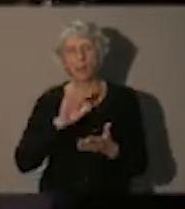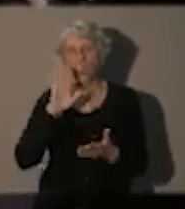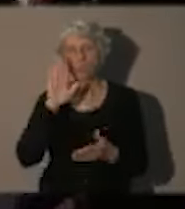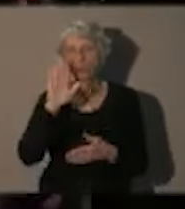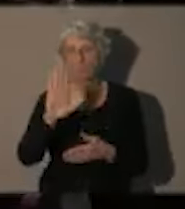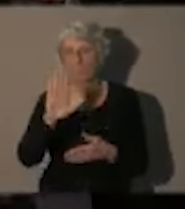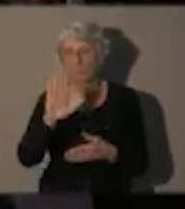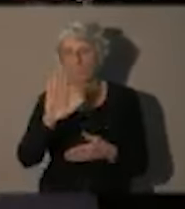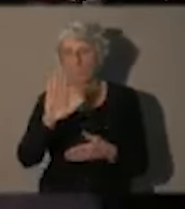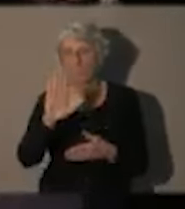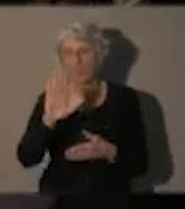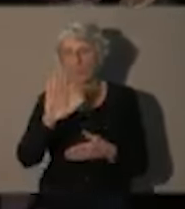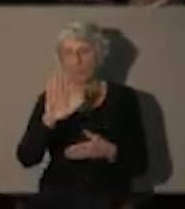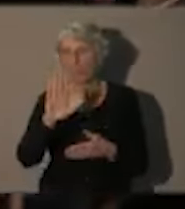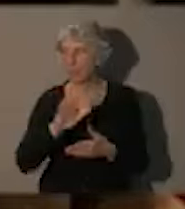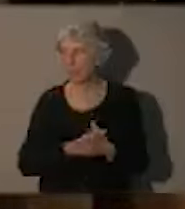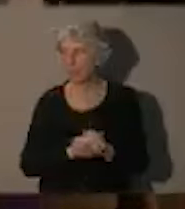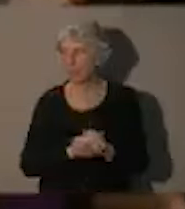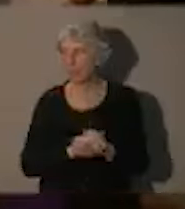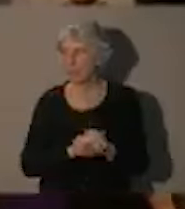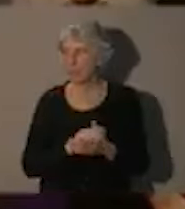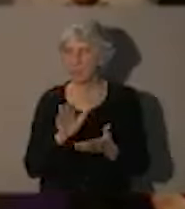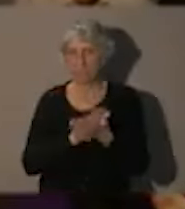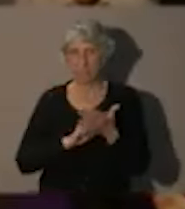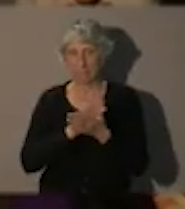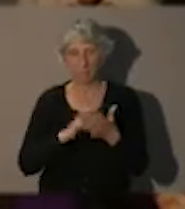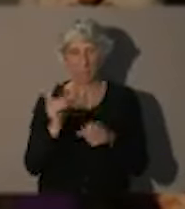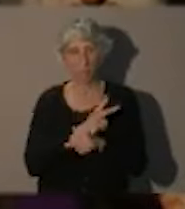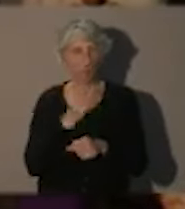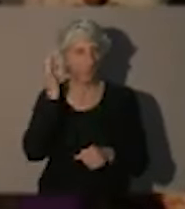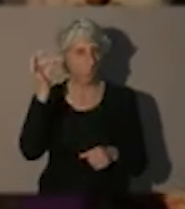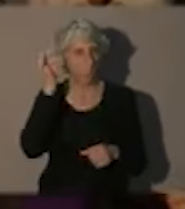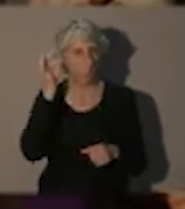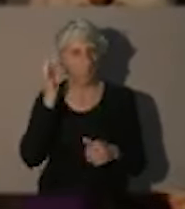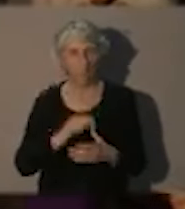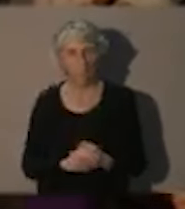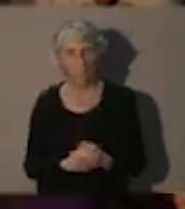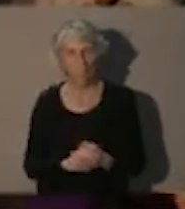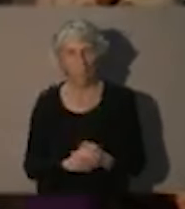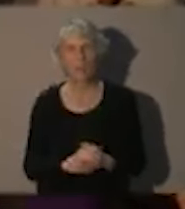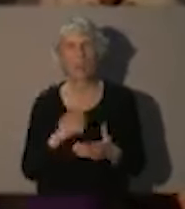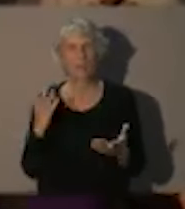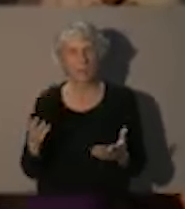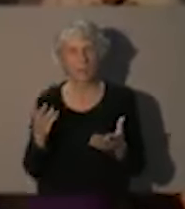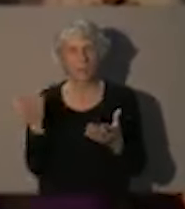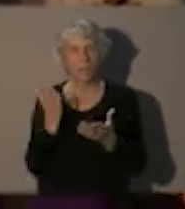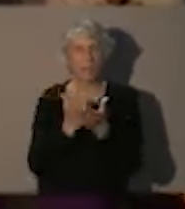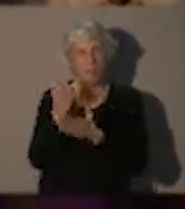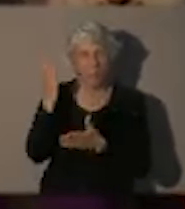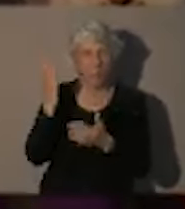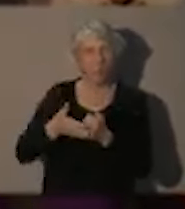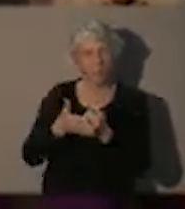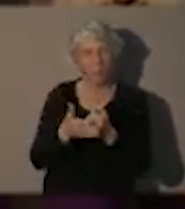d'être un peu plus courte. Mais quand même, quel plaisir de t'avoir à nos côtés sur cette belle liste de la gauche unie. C'est quoi le sens de ton soutien, toi qui as